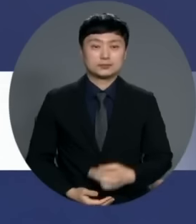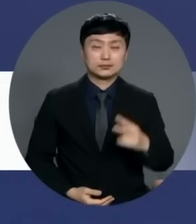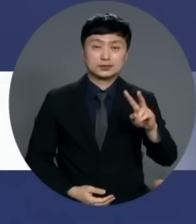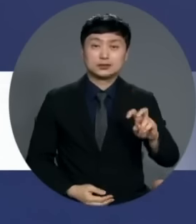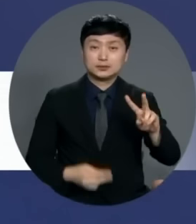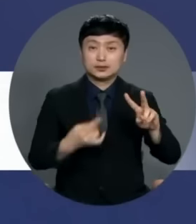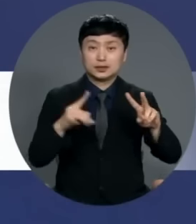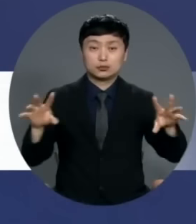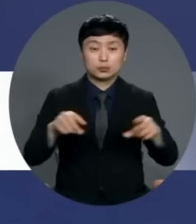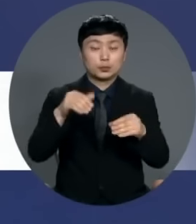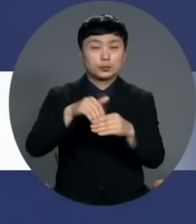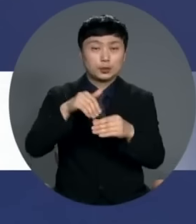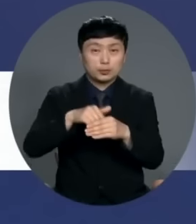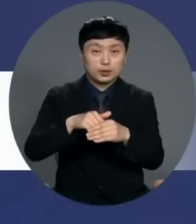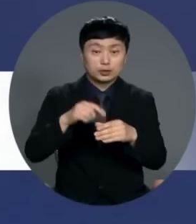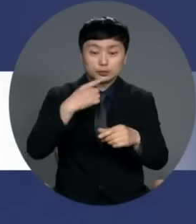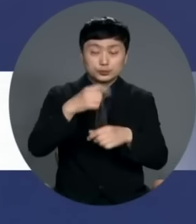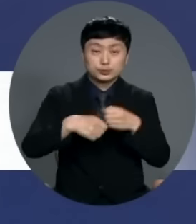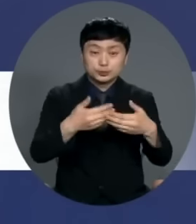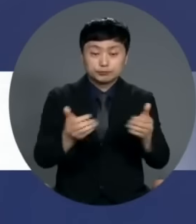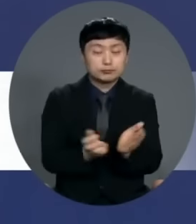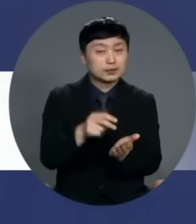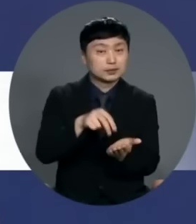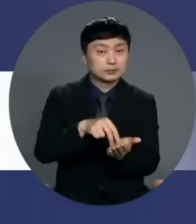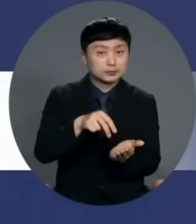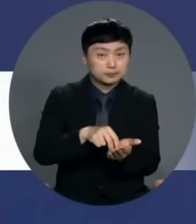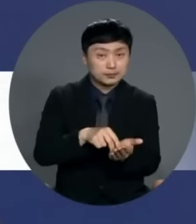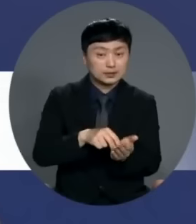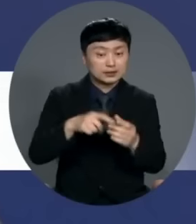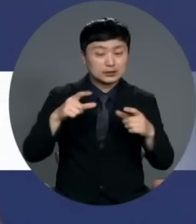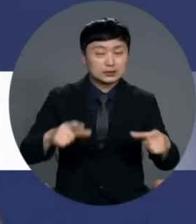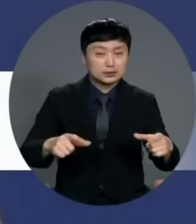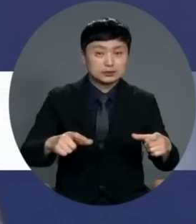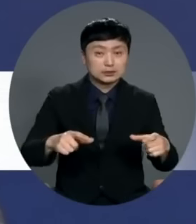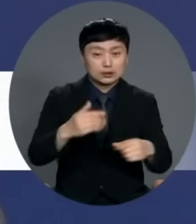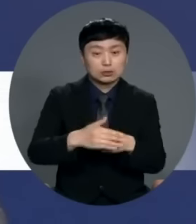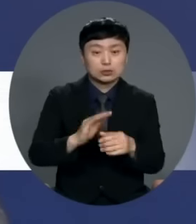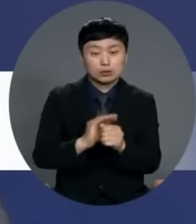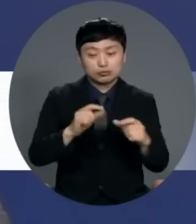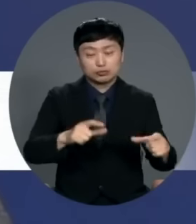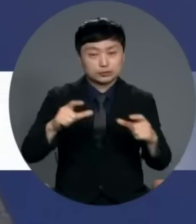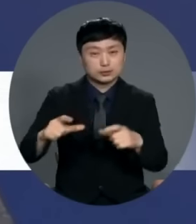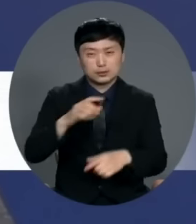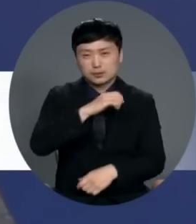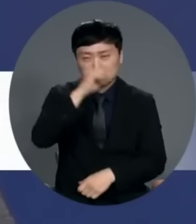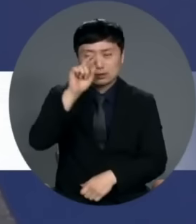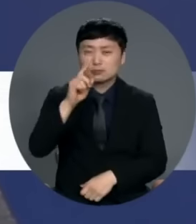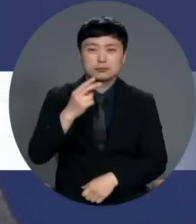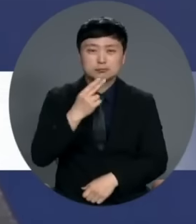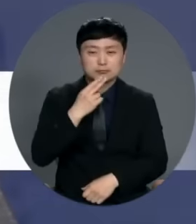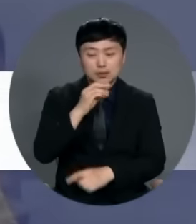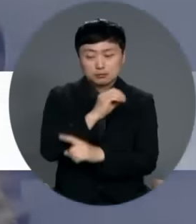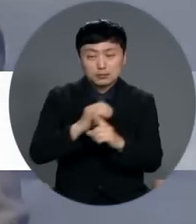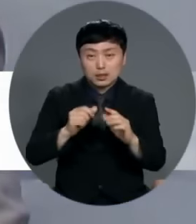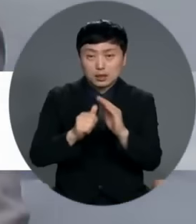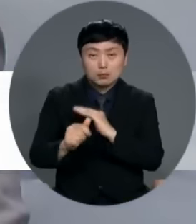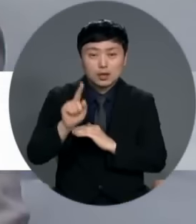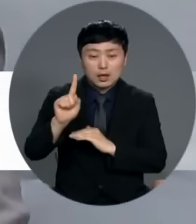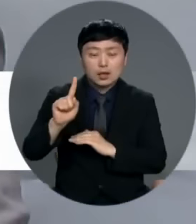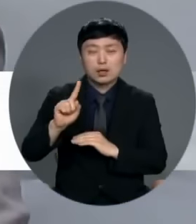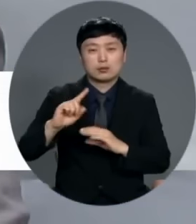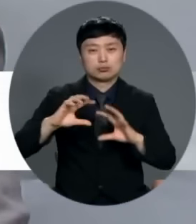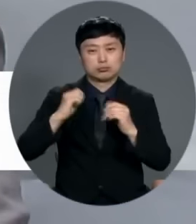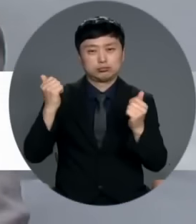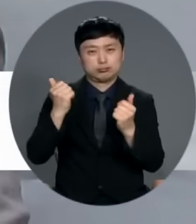22대 총선에서 더불어민주당은 대구 경북 지역구 당선인을 한 명도 배출하지 못했습니다. 비례대표로만 한 명이 국회에